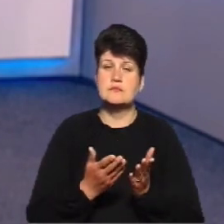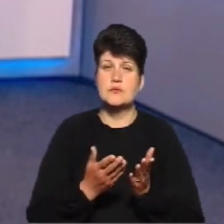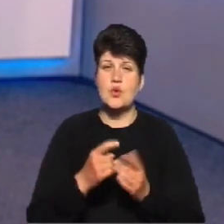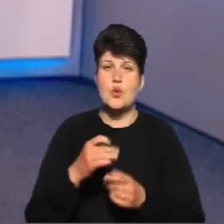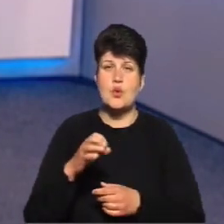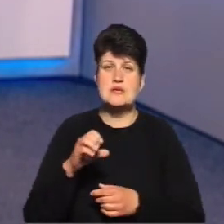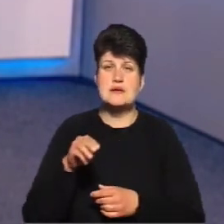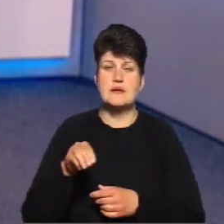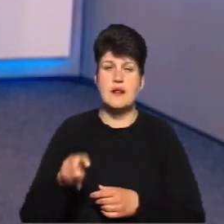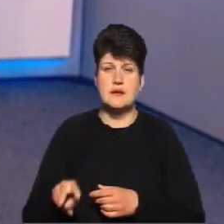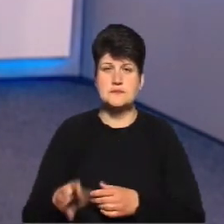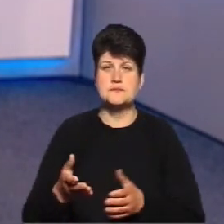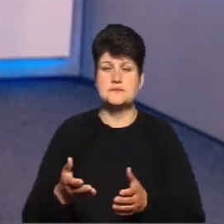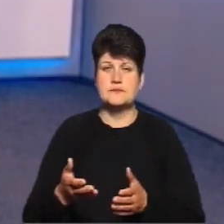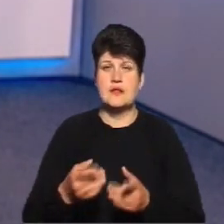таке створюється?